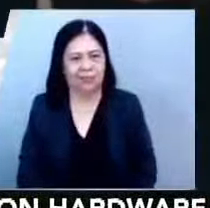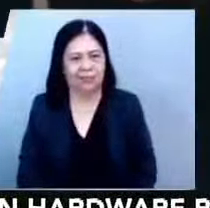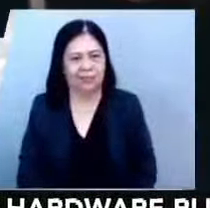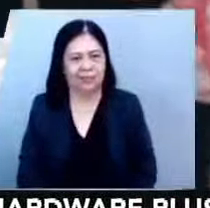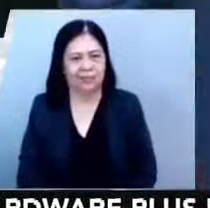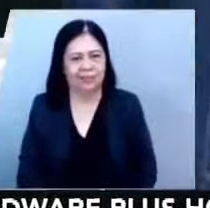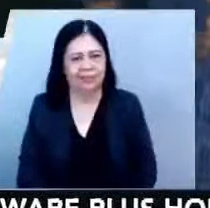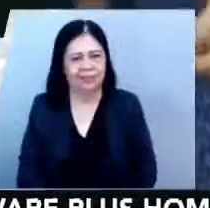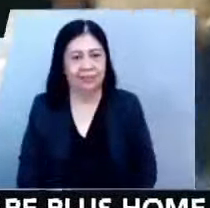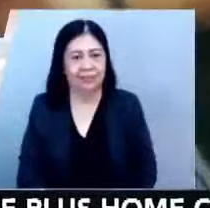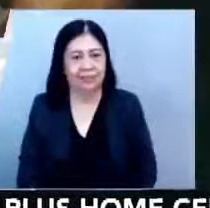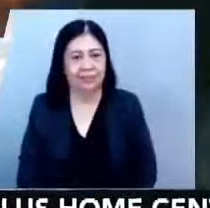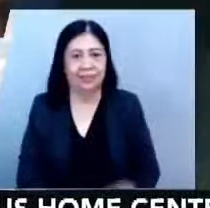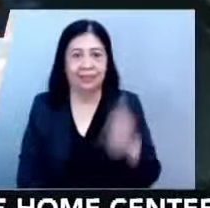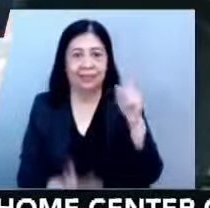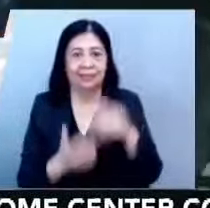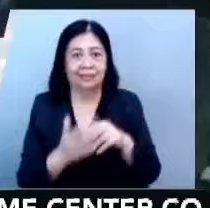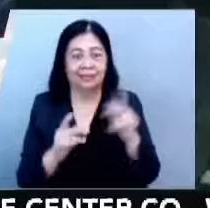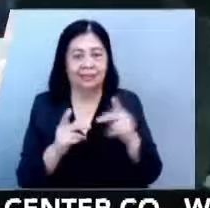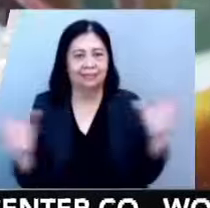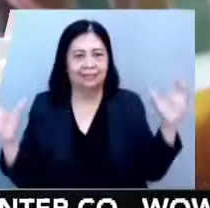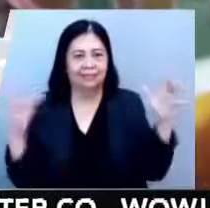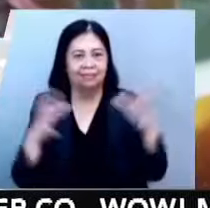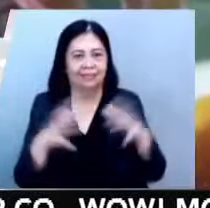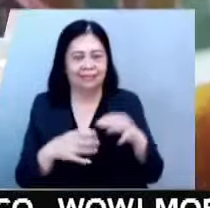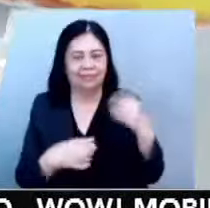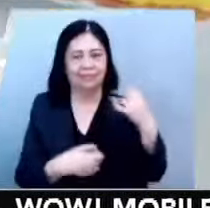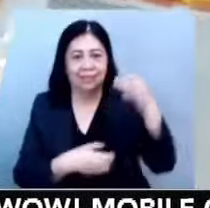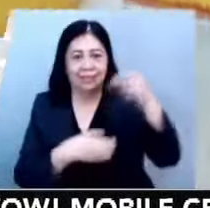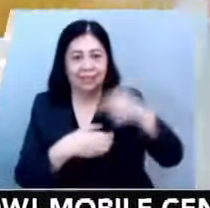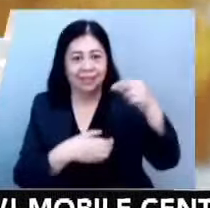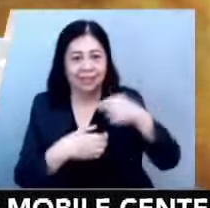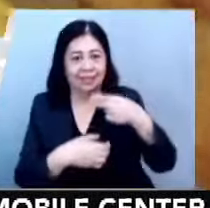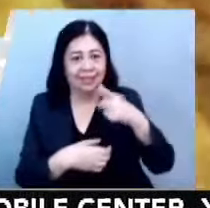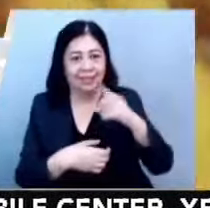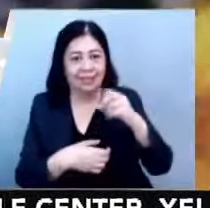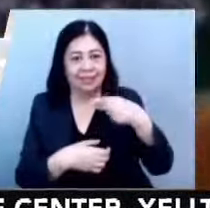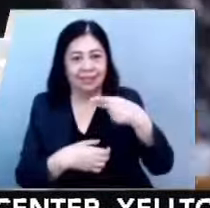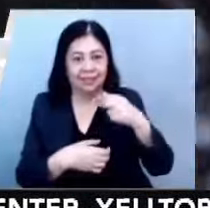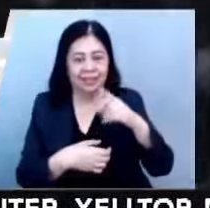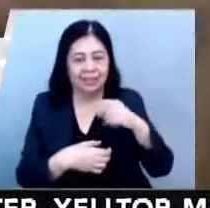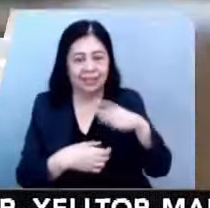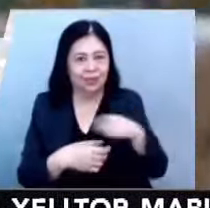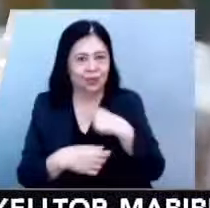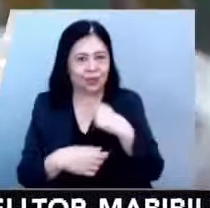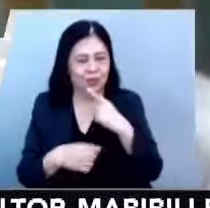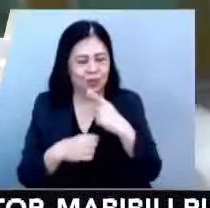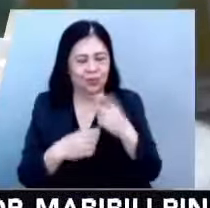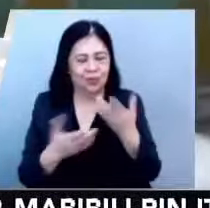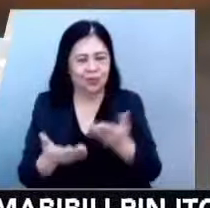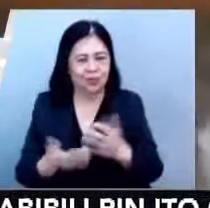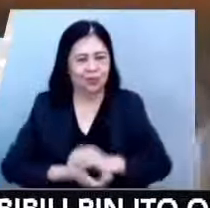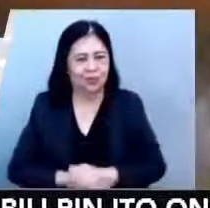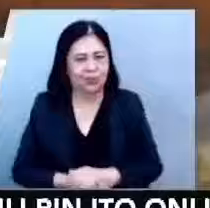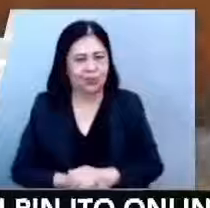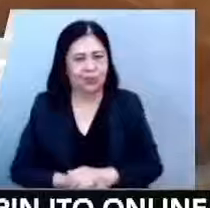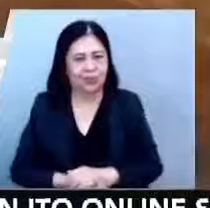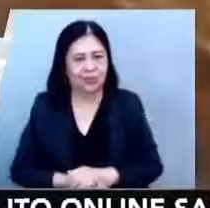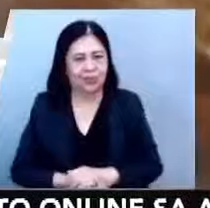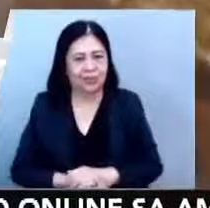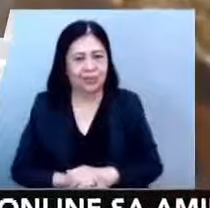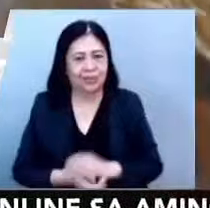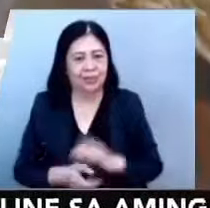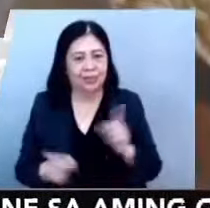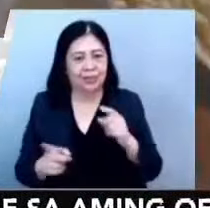Isang 1,000 katao nagsalo-salo sa isang halo-halo. Ang mga tao kasi rito sa Esperanza, ang blood type ay O.